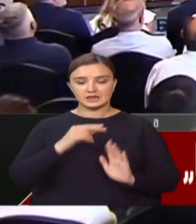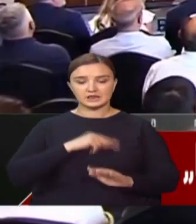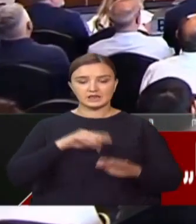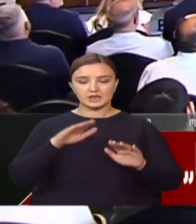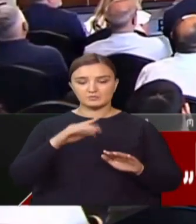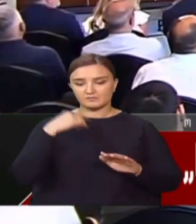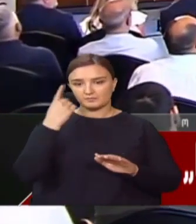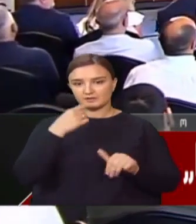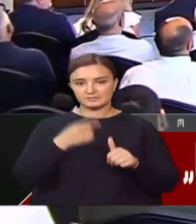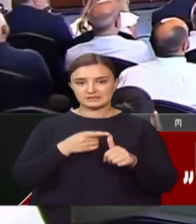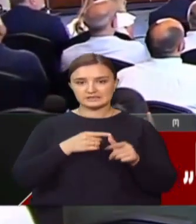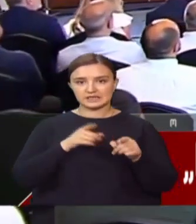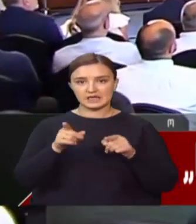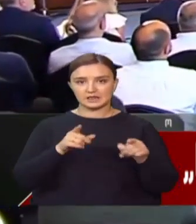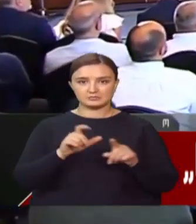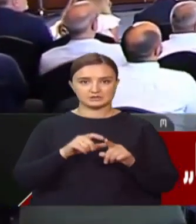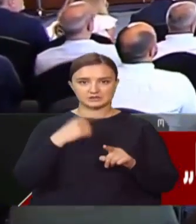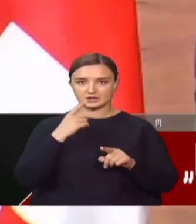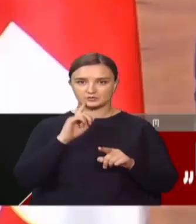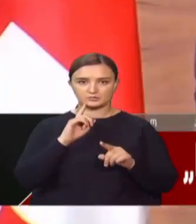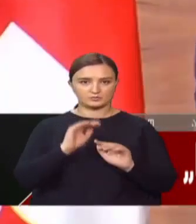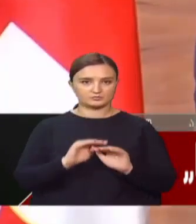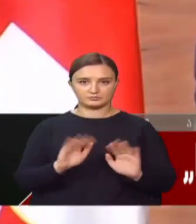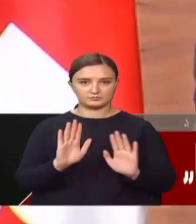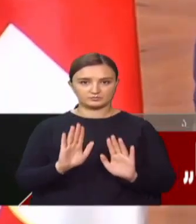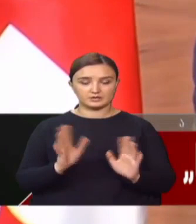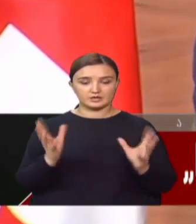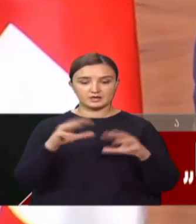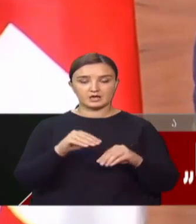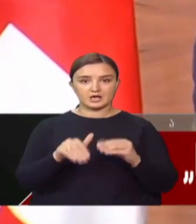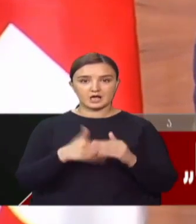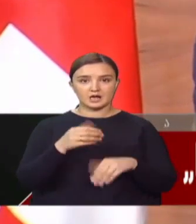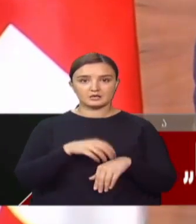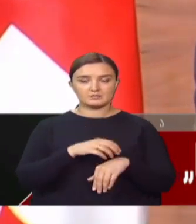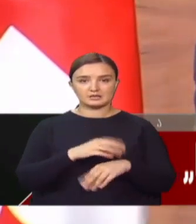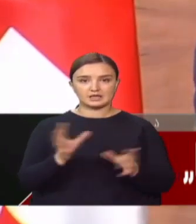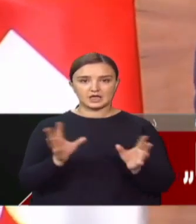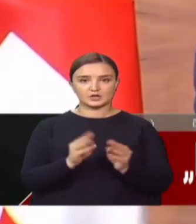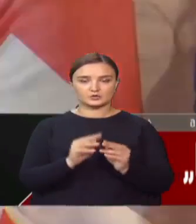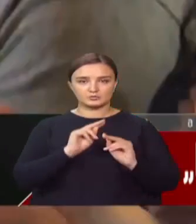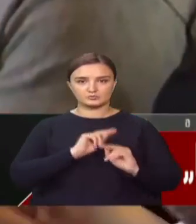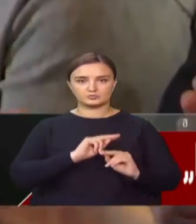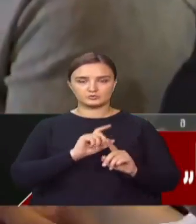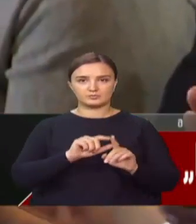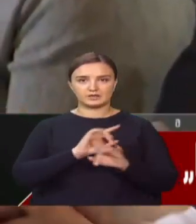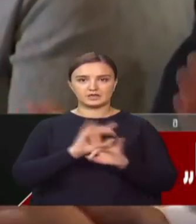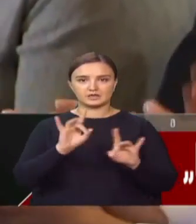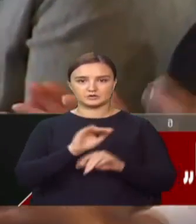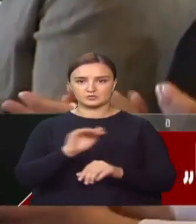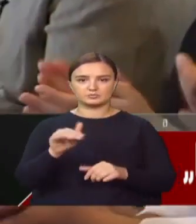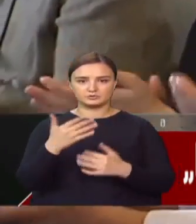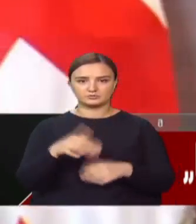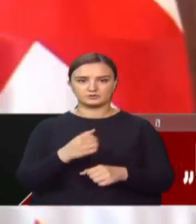კონკრეტული პირების დასახელების საკითხი. Ახალ პოლიტიკურ ალიანსში შემოვალმა პარტიებმა ერთობლივად მუშაობის განაცხადი ოფიციალურად